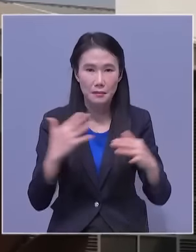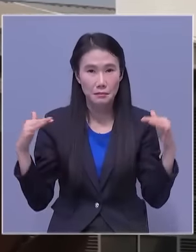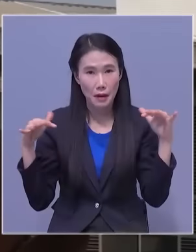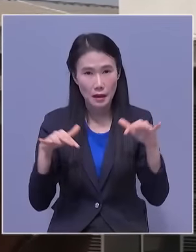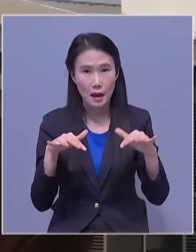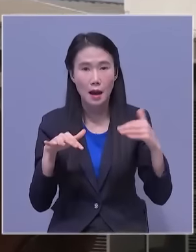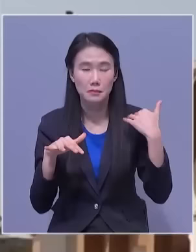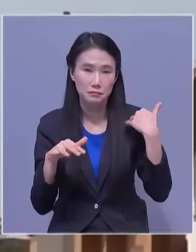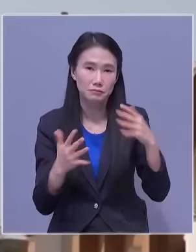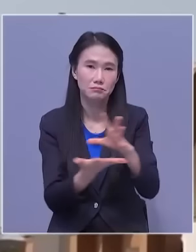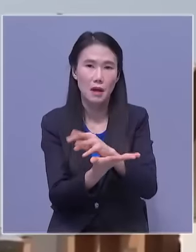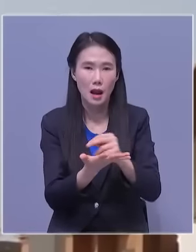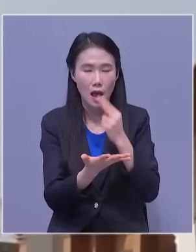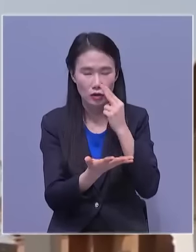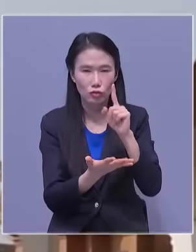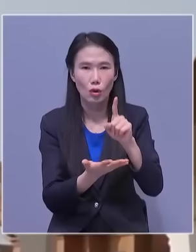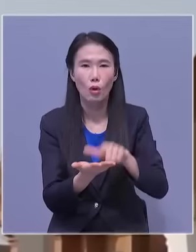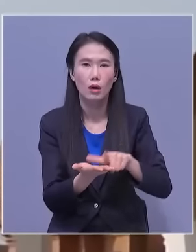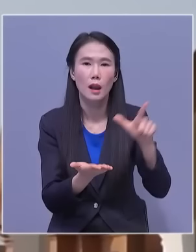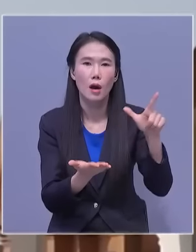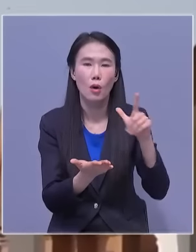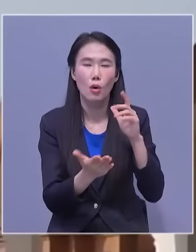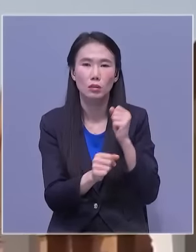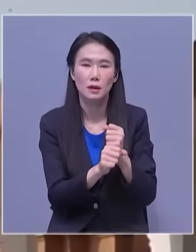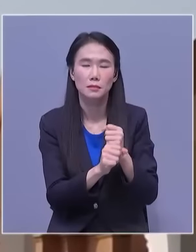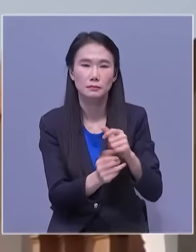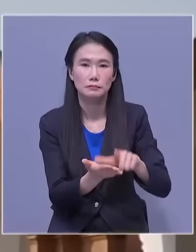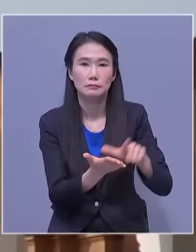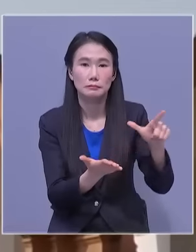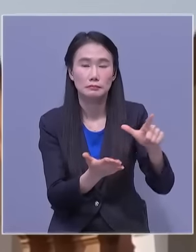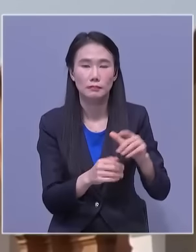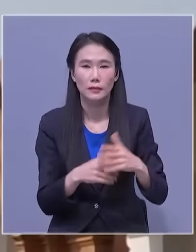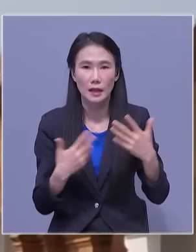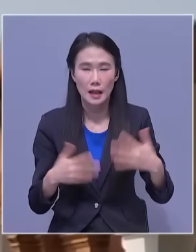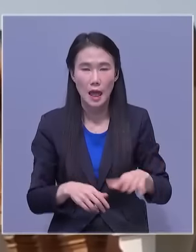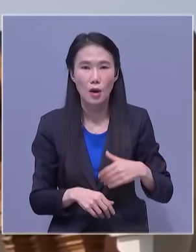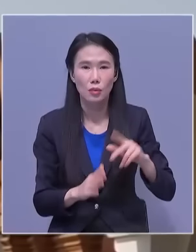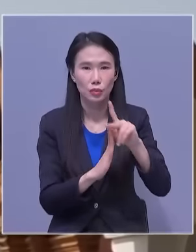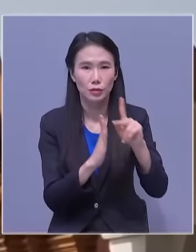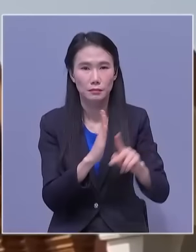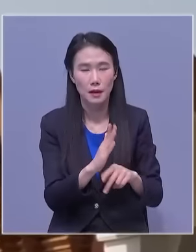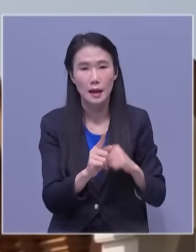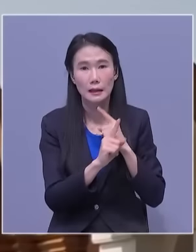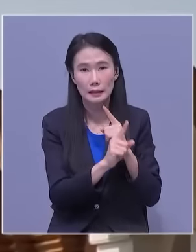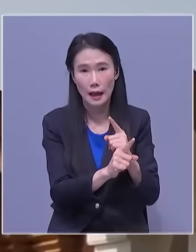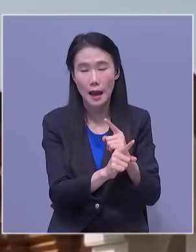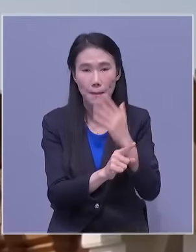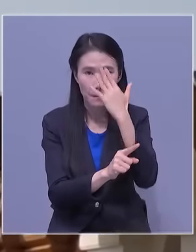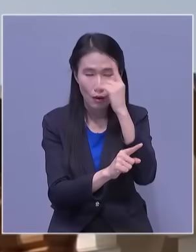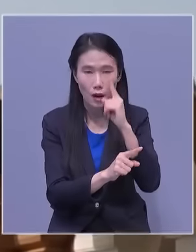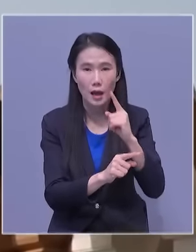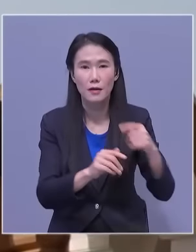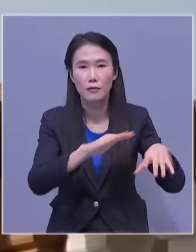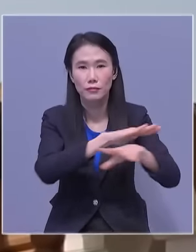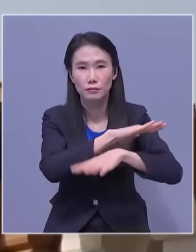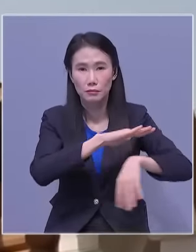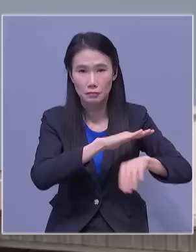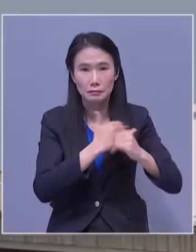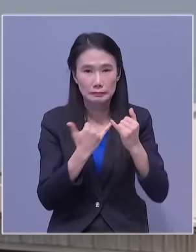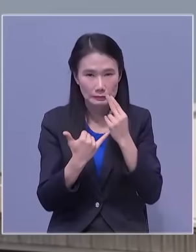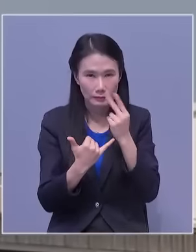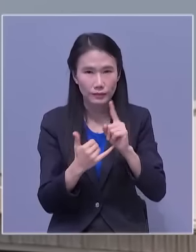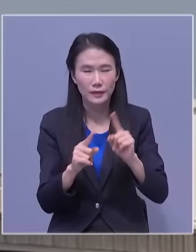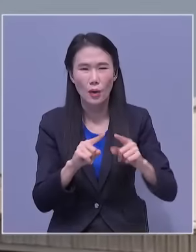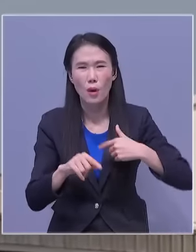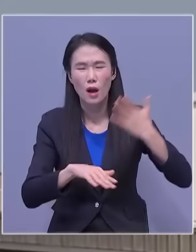มหาวิทยาลัยก็เลยให้ออกจากการเป็นพนักงานพร้อมกับถูกแจ้งความดำเนินคดีแต่ว่าอธิการบดี